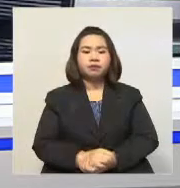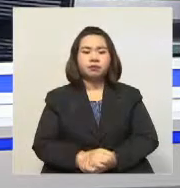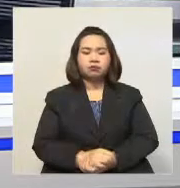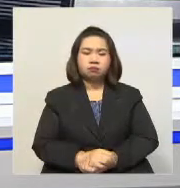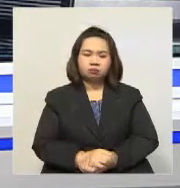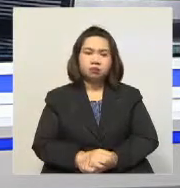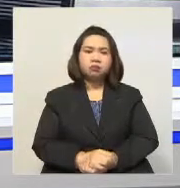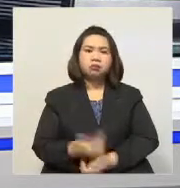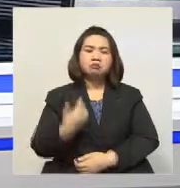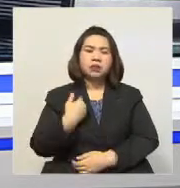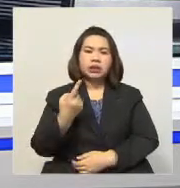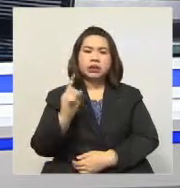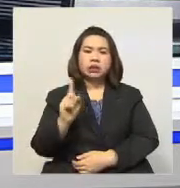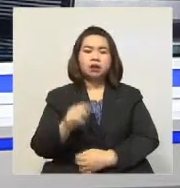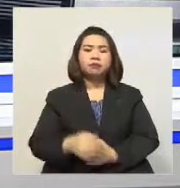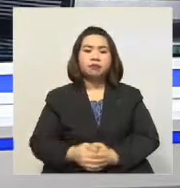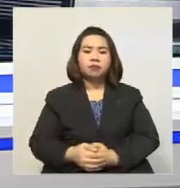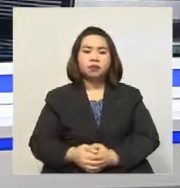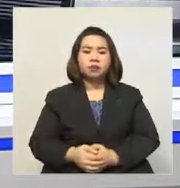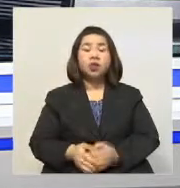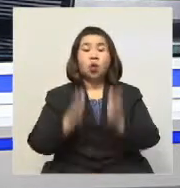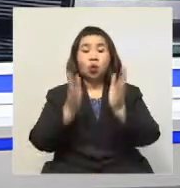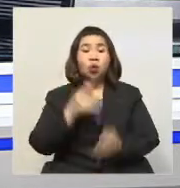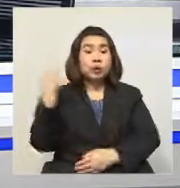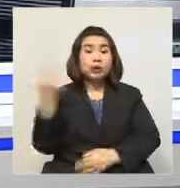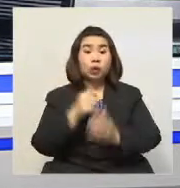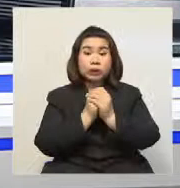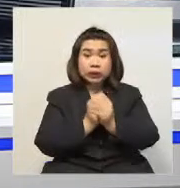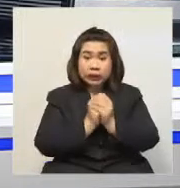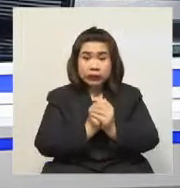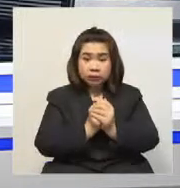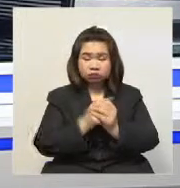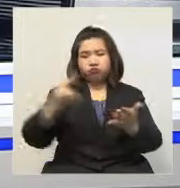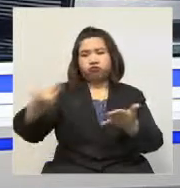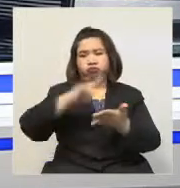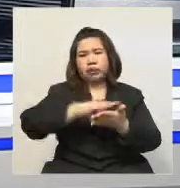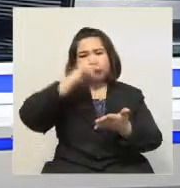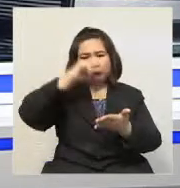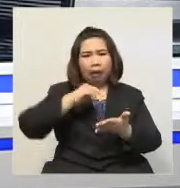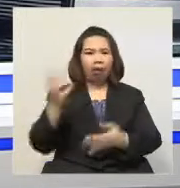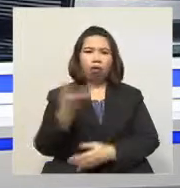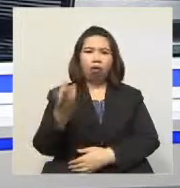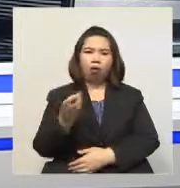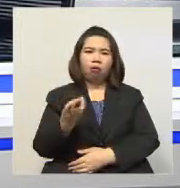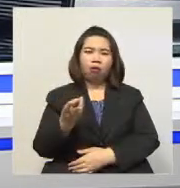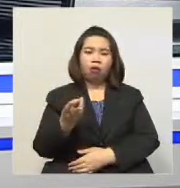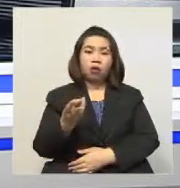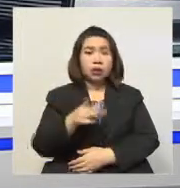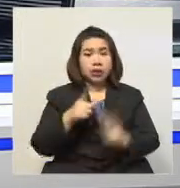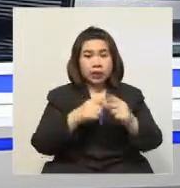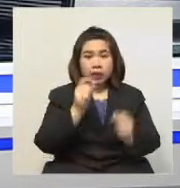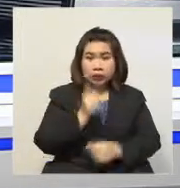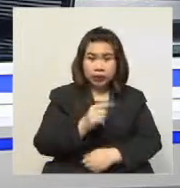นึ่งข่าวที่ออกมาก็คือข่าวที่บอกว่านักท่องเที่ยวชาวจีนเข้ามาเที่ยวที่ประเทศไทยลดลงในเรื่องนี้จะเป็นความจริง